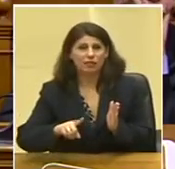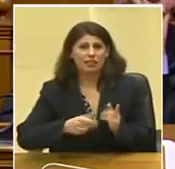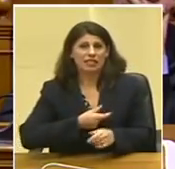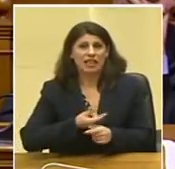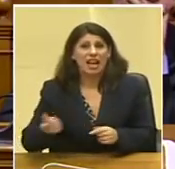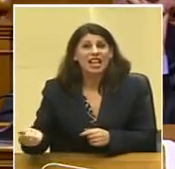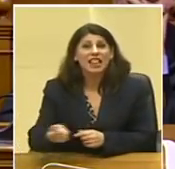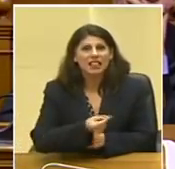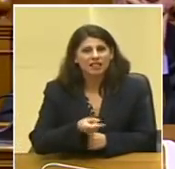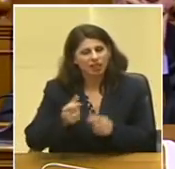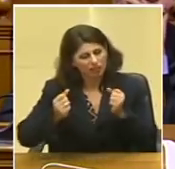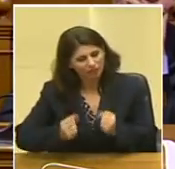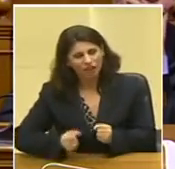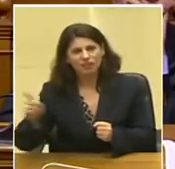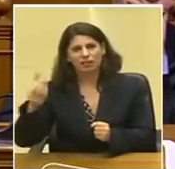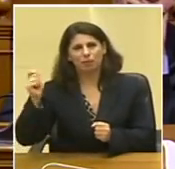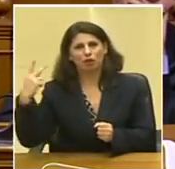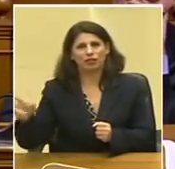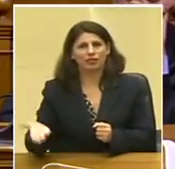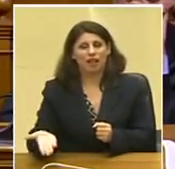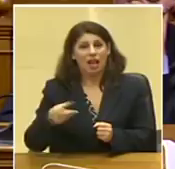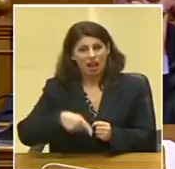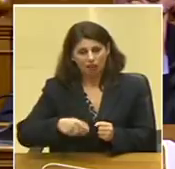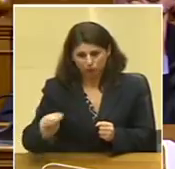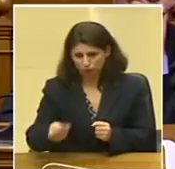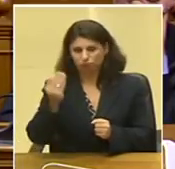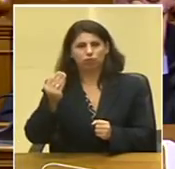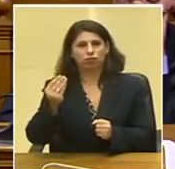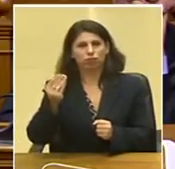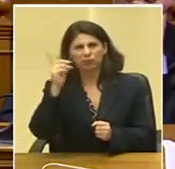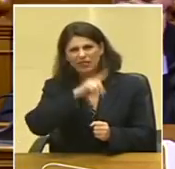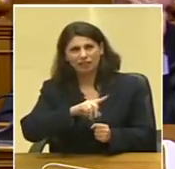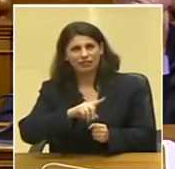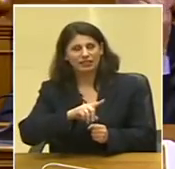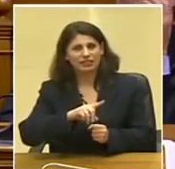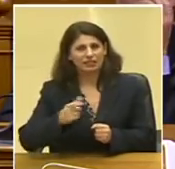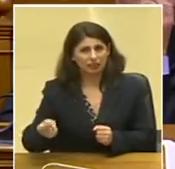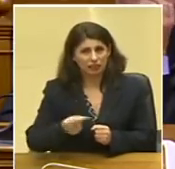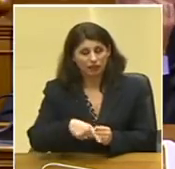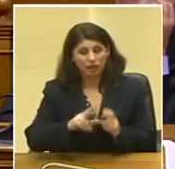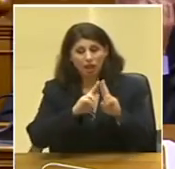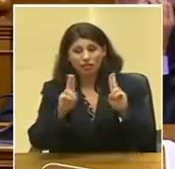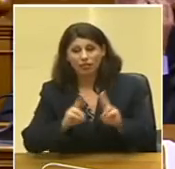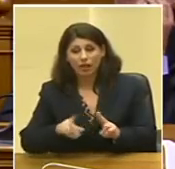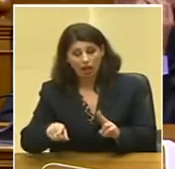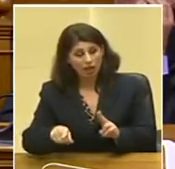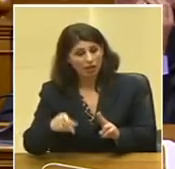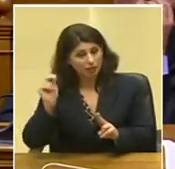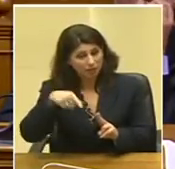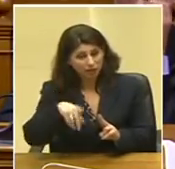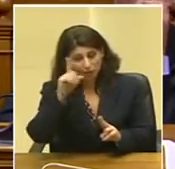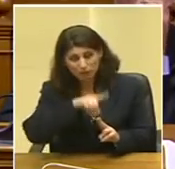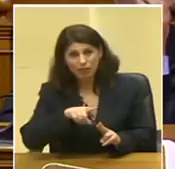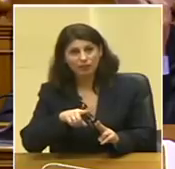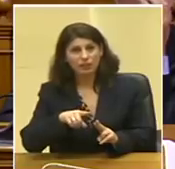για να κάνετε πολιτική. Διότι το φαινόμενο το fake news είναι ένα φαινόμενο διεθνές. Αλλά να αξιοποιεί αυτά τα fake news